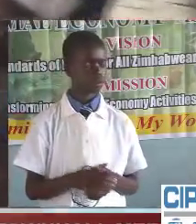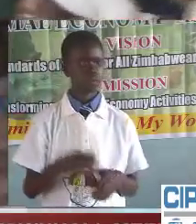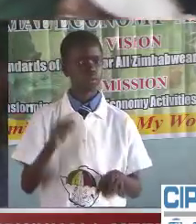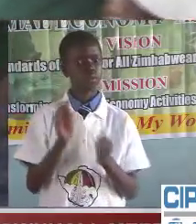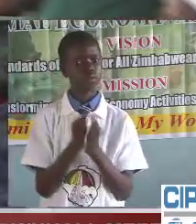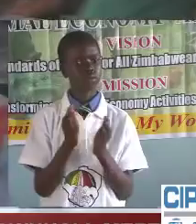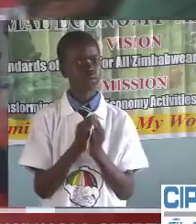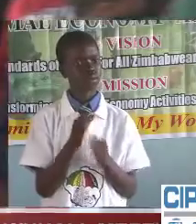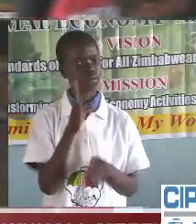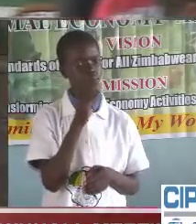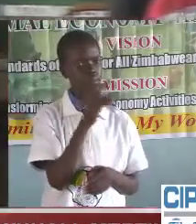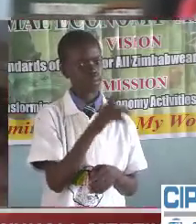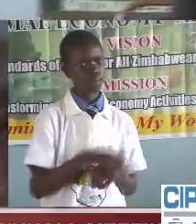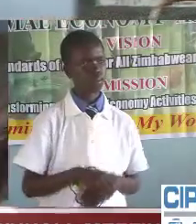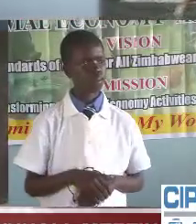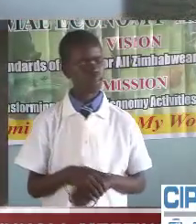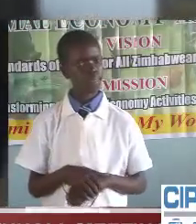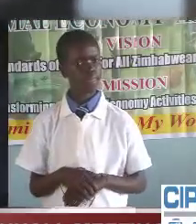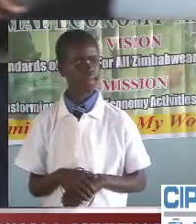pamusoro